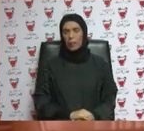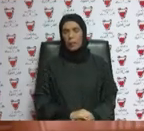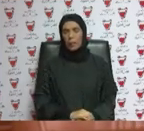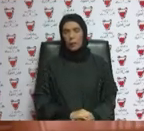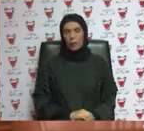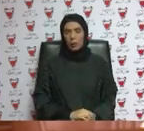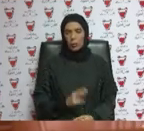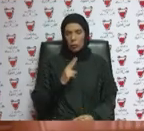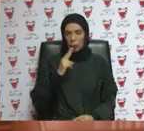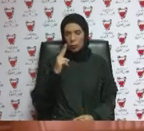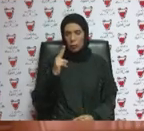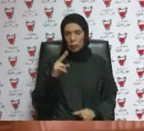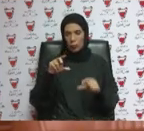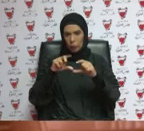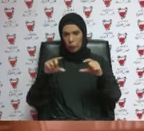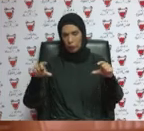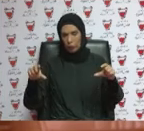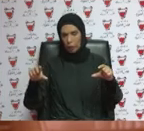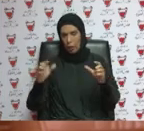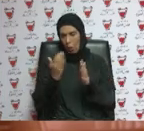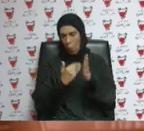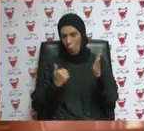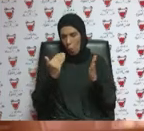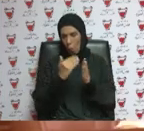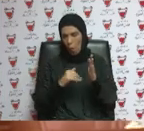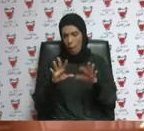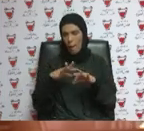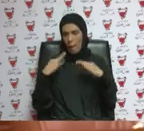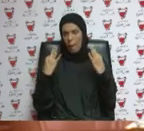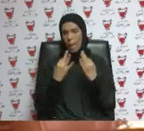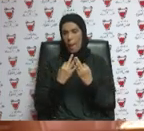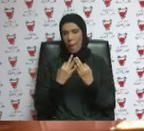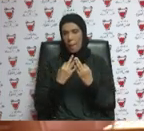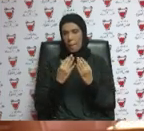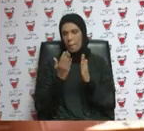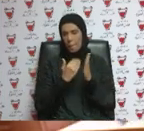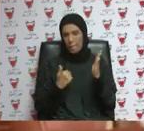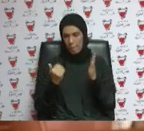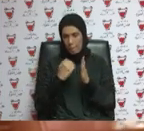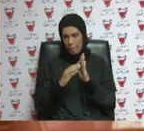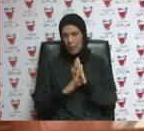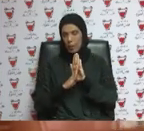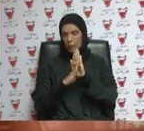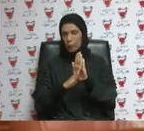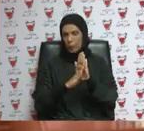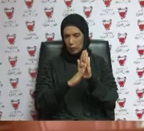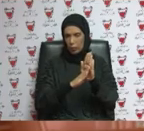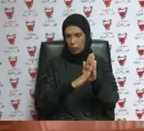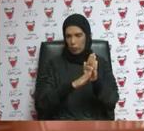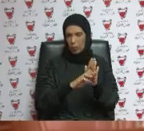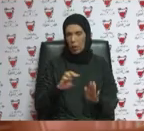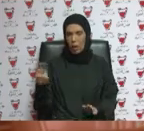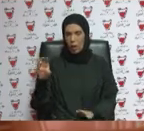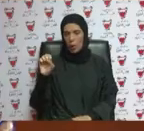أنا أرى هذا الموضوع لبعدين، بعد اقتصادي وبعد اجتماعي. البعد الاقتصادي هو الدعم اللي يقدم إلى الشركات للوقوف